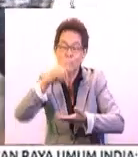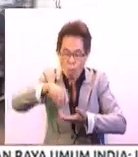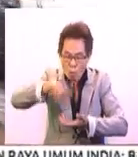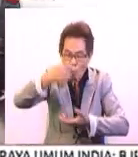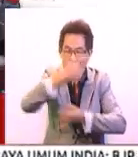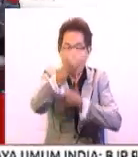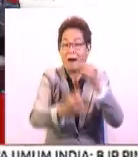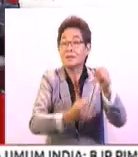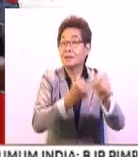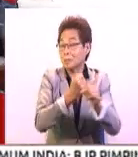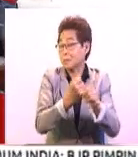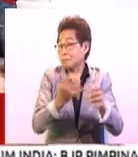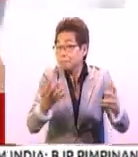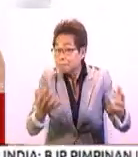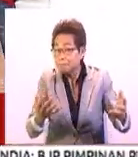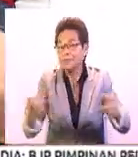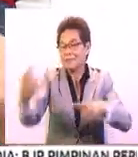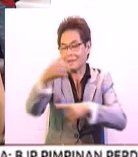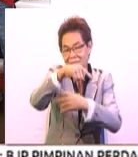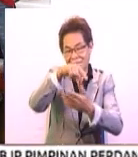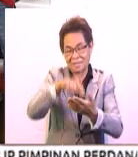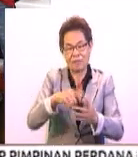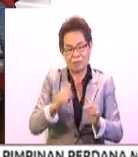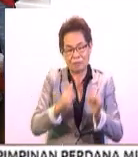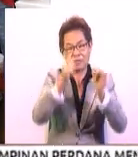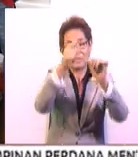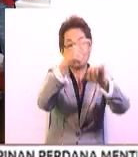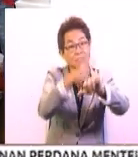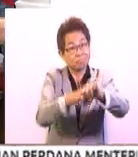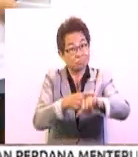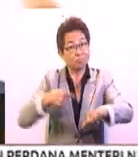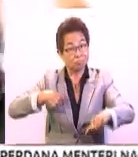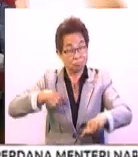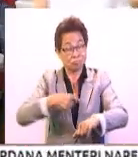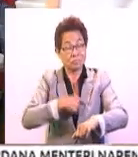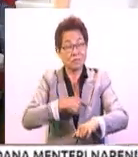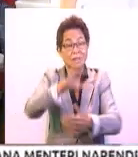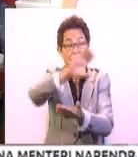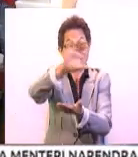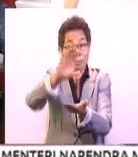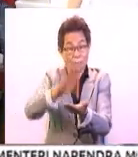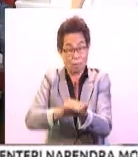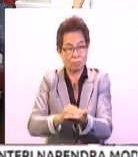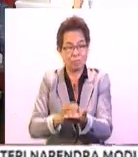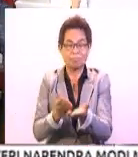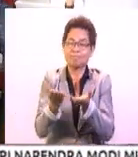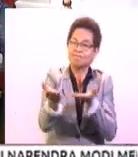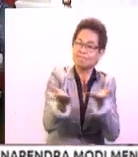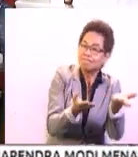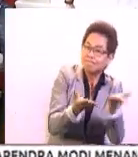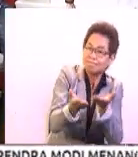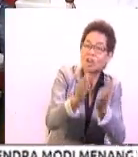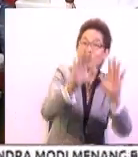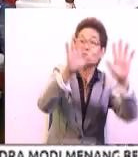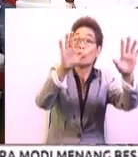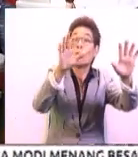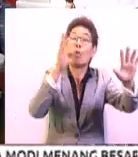Antarabangsa. Hari ini merupakan kali pertama kami di Central Market menyajikan 10 jenis